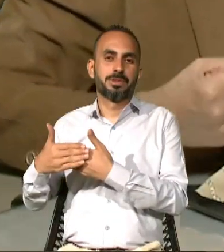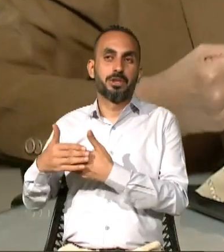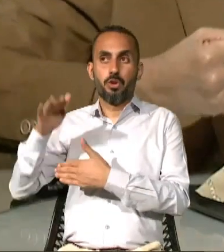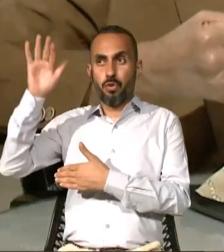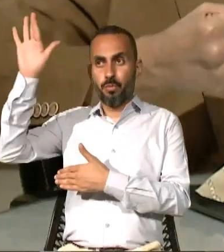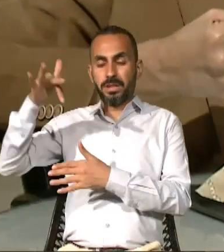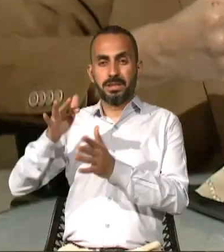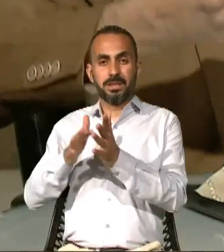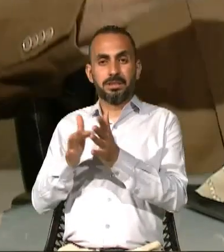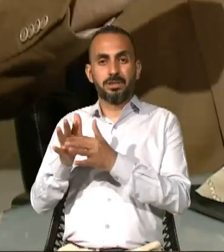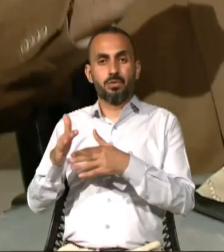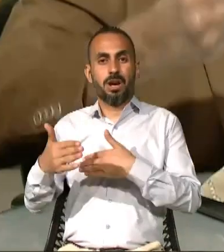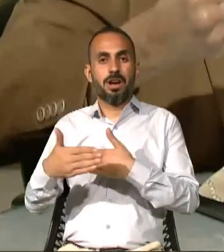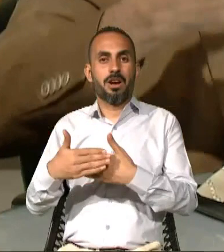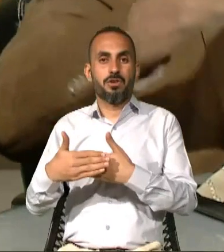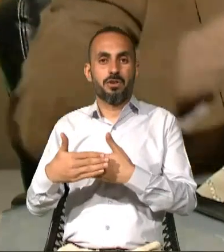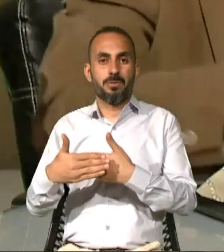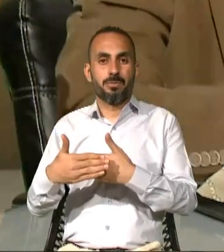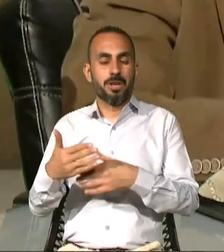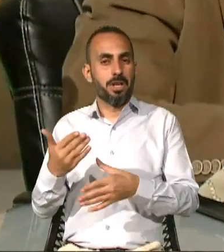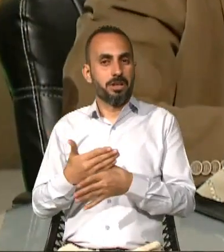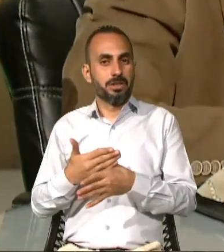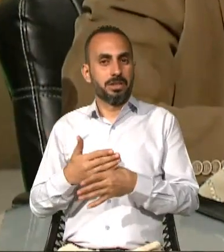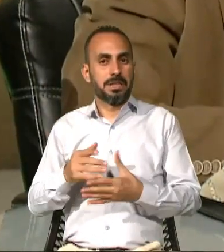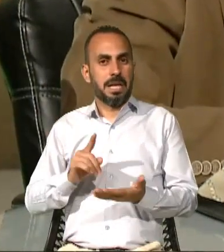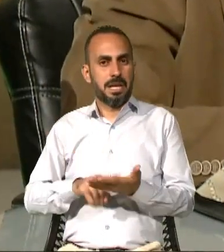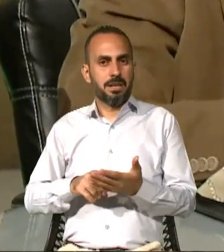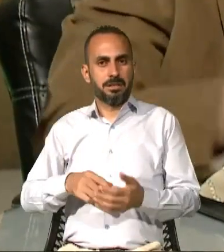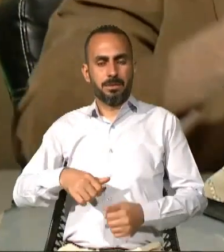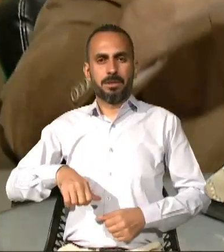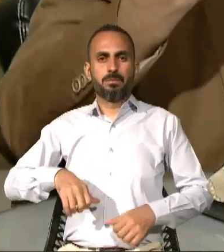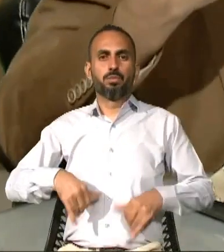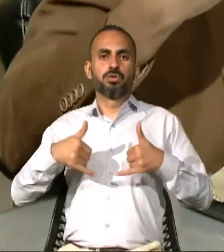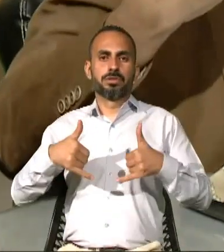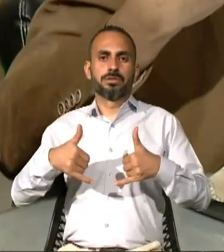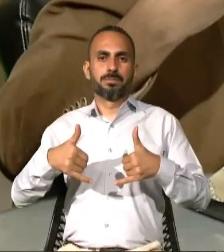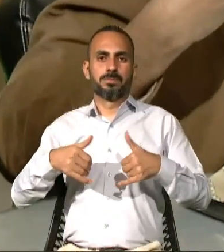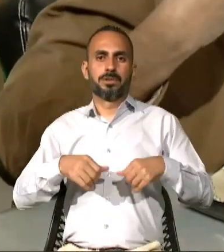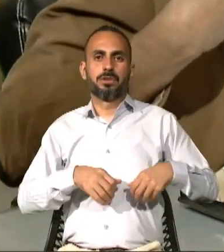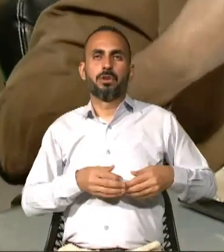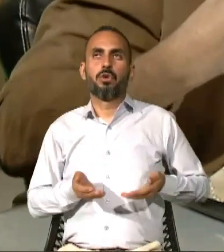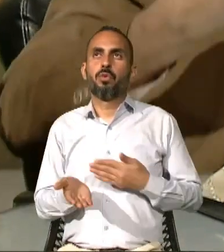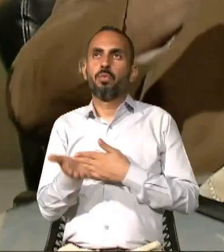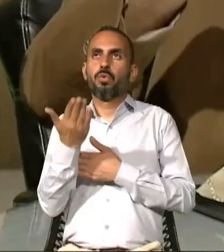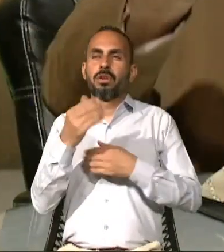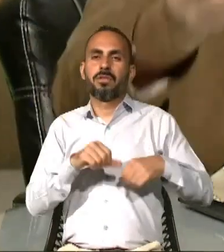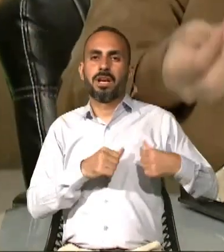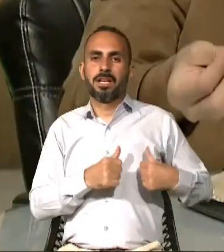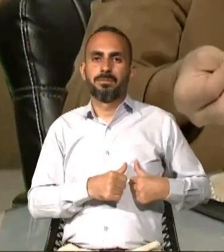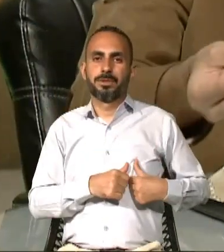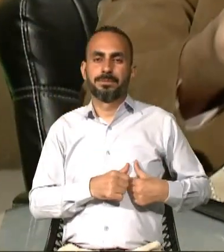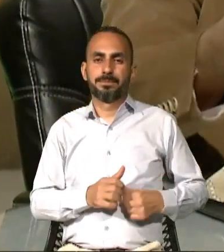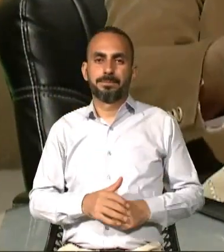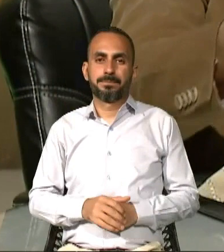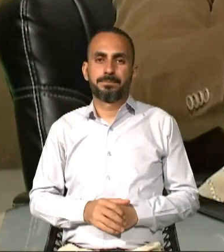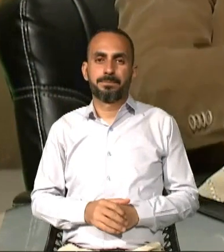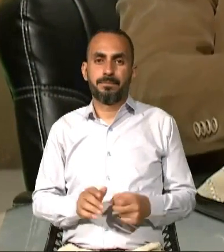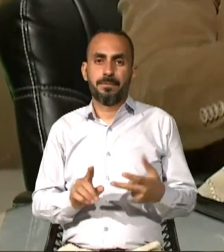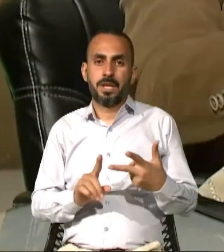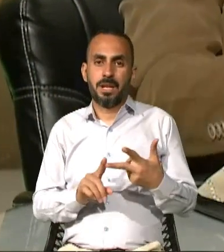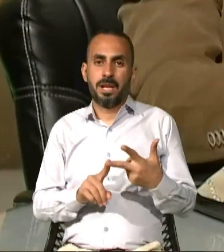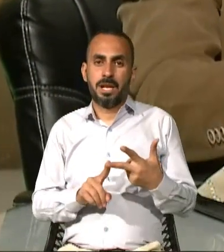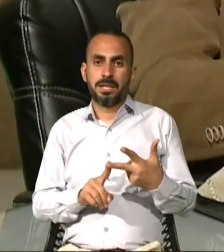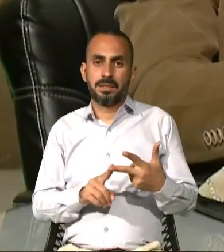نجاة، فلازم ابقى منتصب ورفع دماغي. حاجة التالتة اقول لقلبي اتحذر، لو انا مؤمن ما سيبش